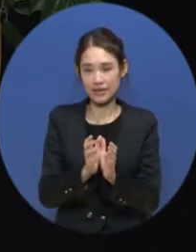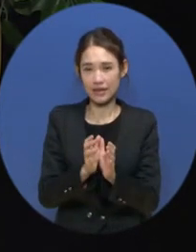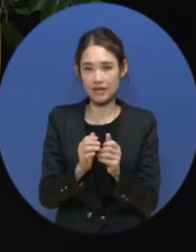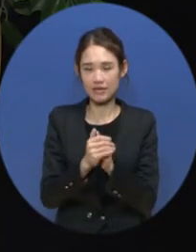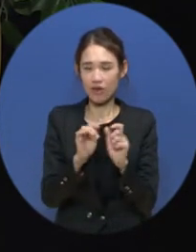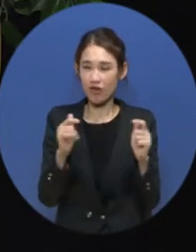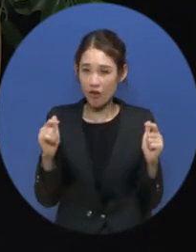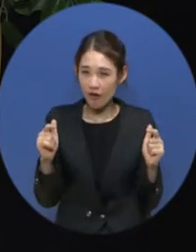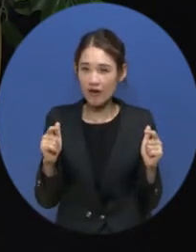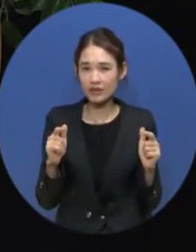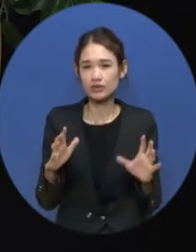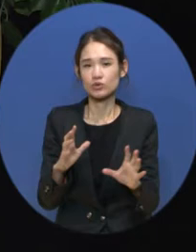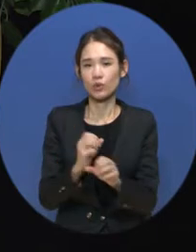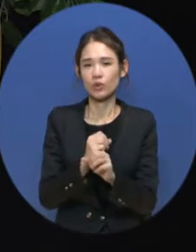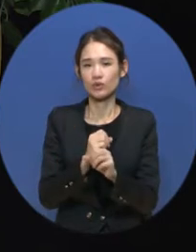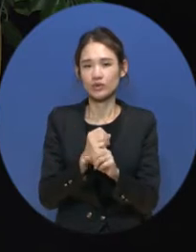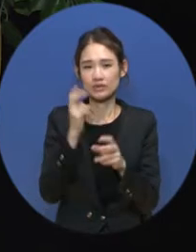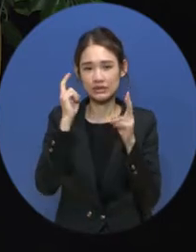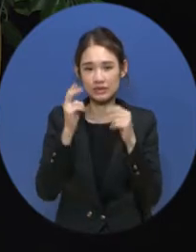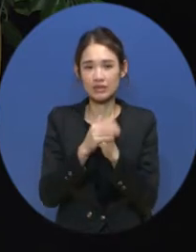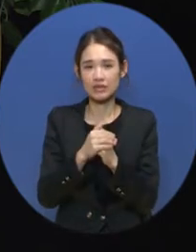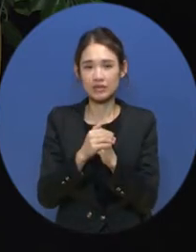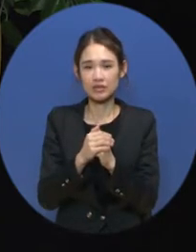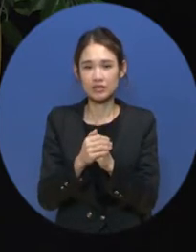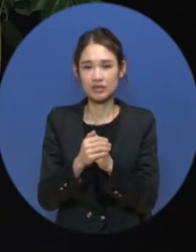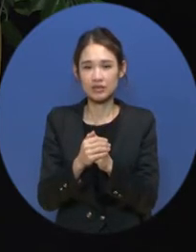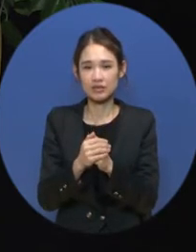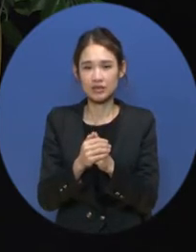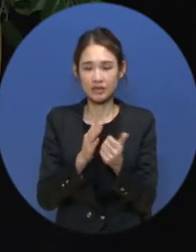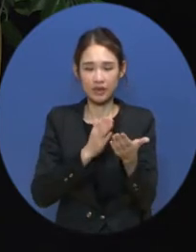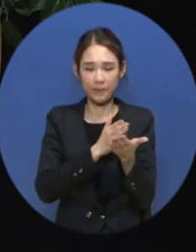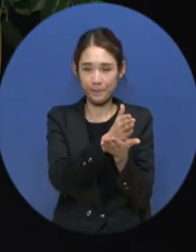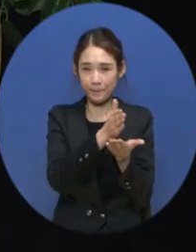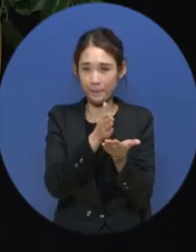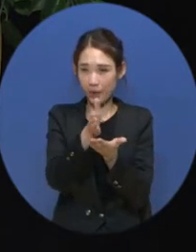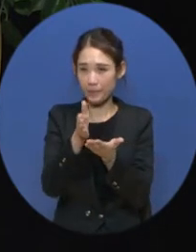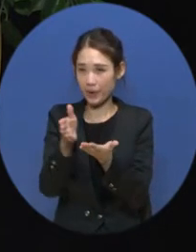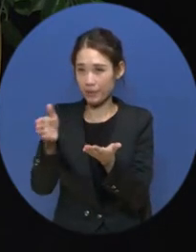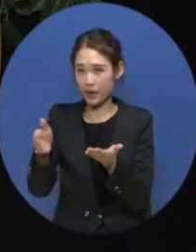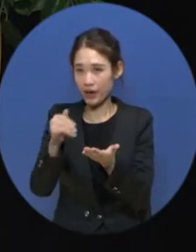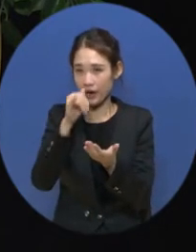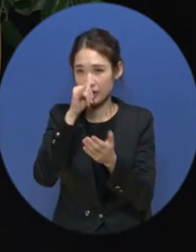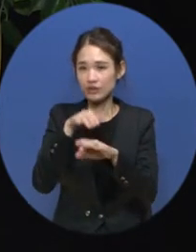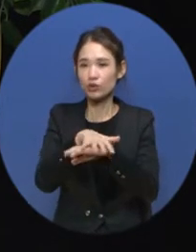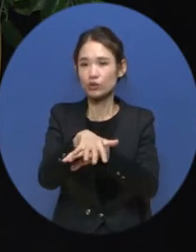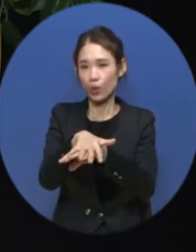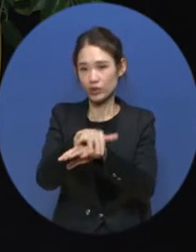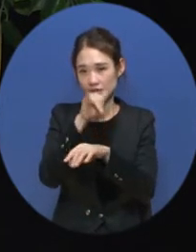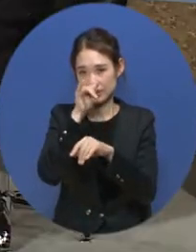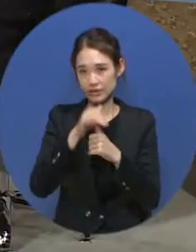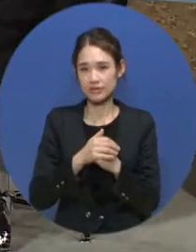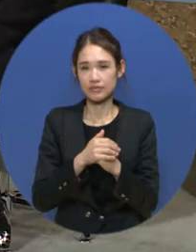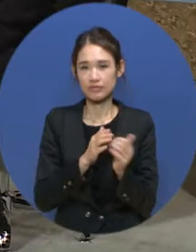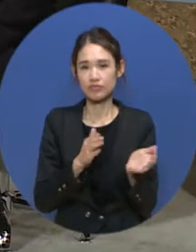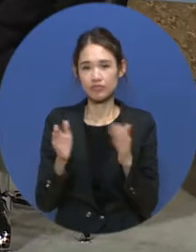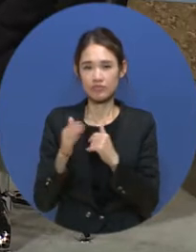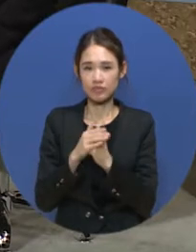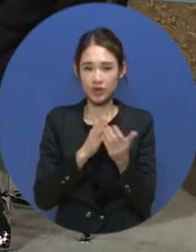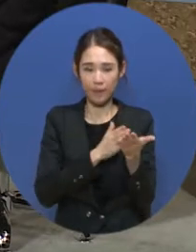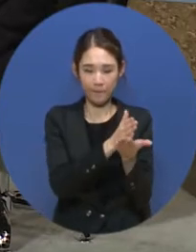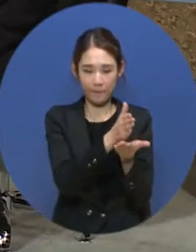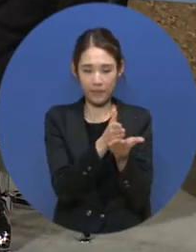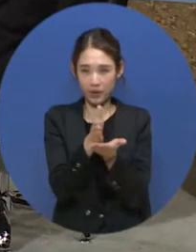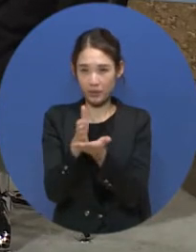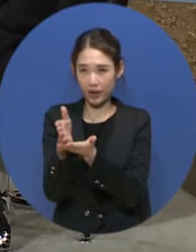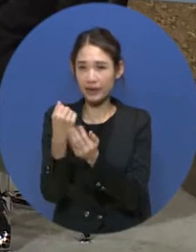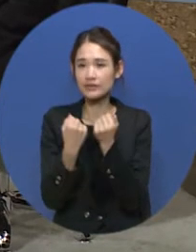단체 등 이렇게 직장 어린이집 이렇게 각 분과가 이렇게 조직이 되어 있습니다. 아, 네. 각 분과별로